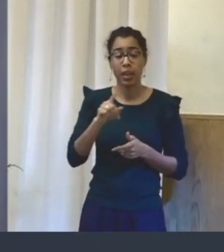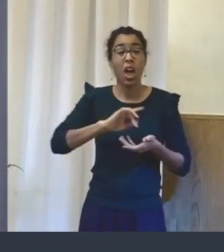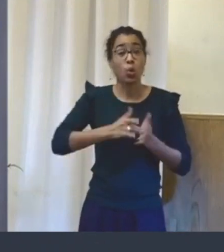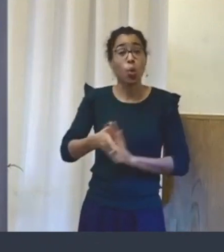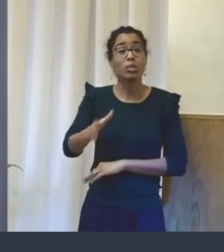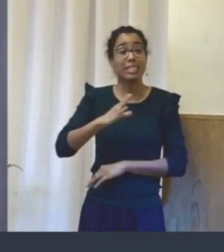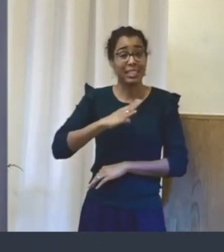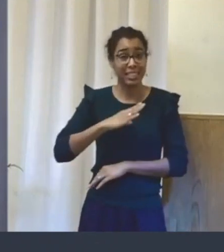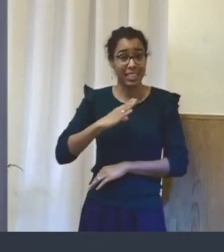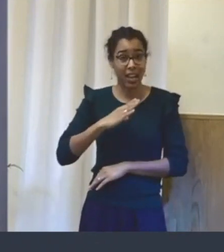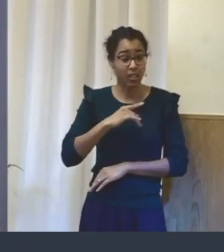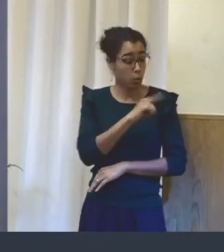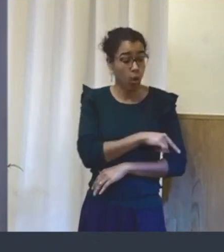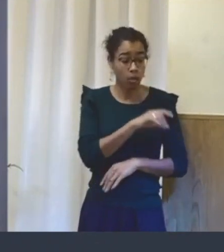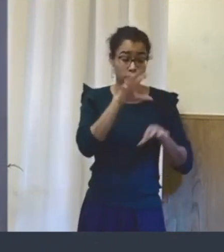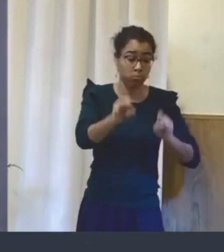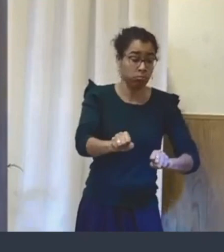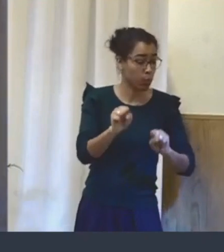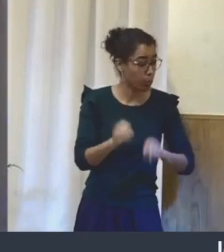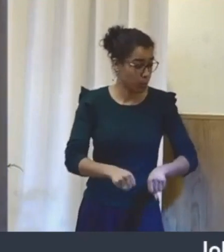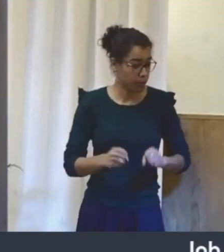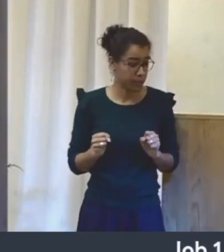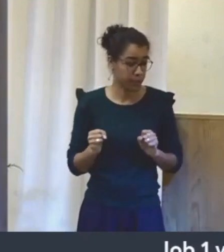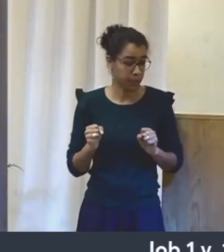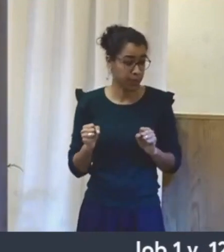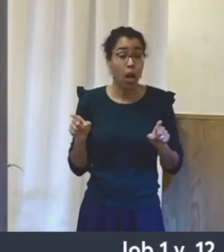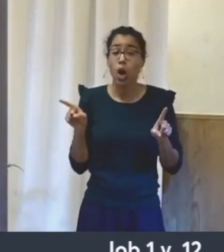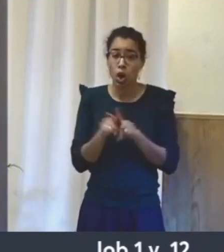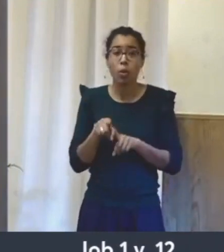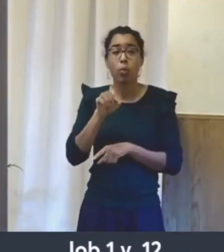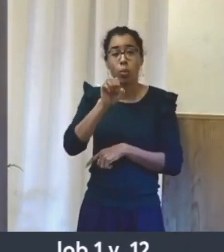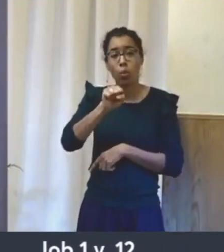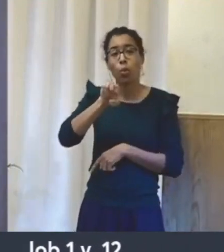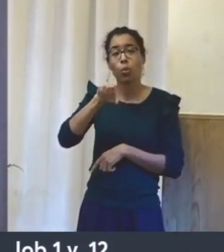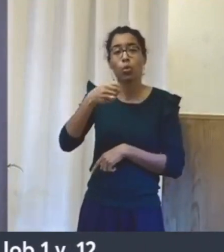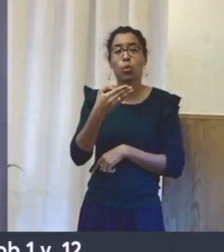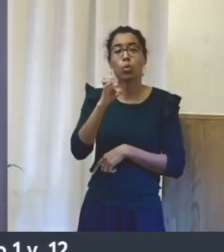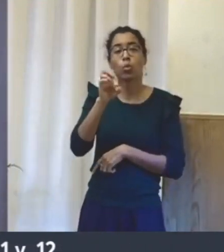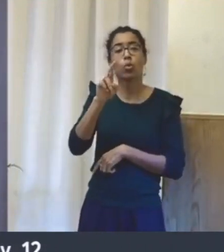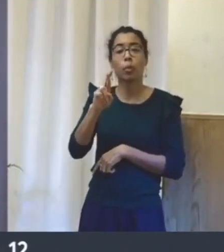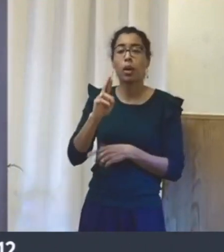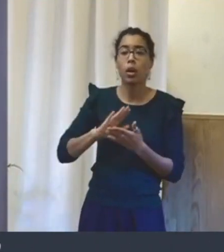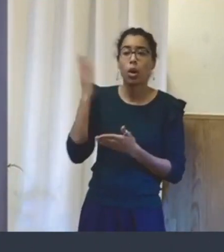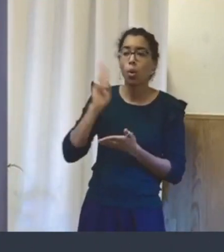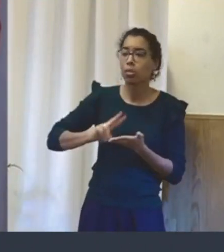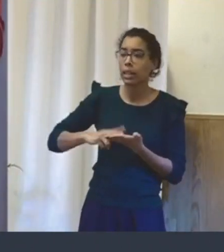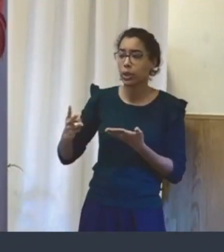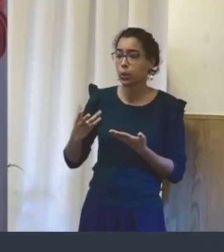biens sont en ton pouvoir. C'est pareil que la version Semeur. Il y a une autre version?